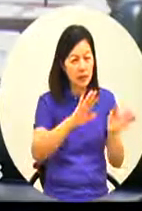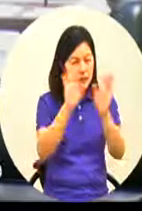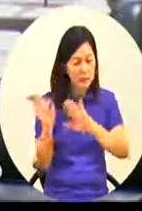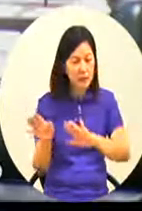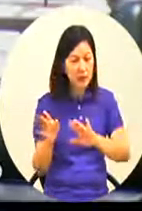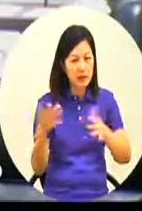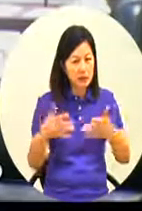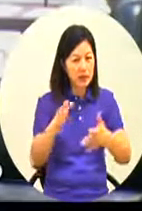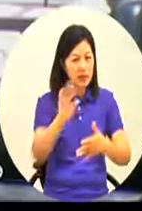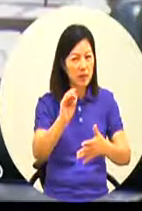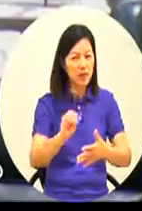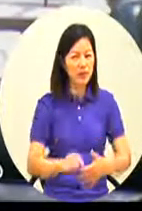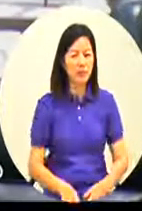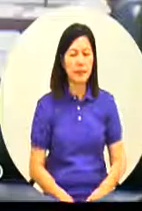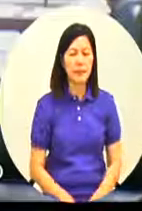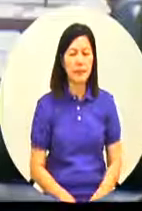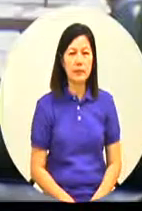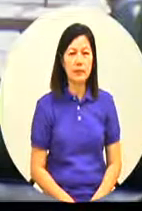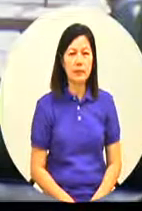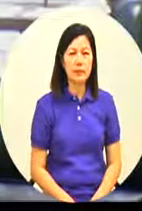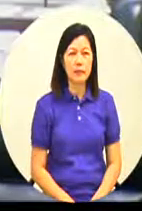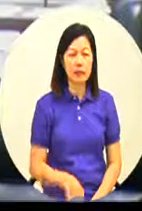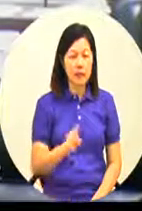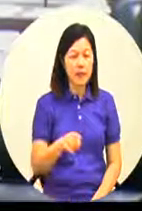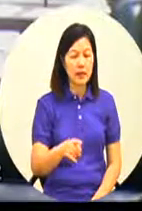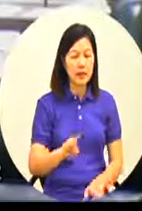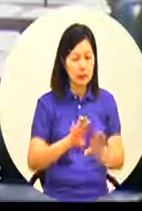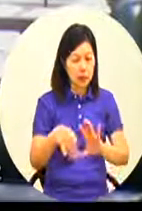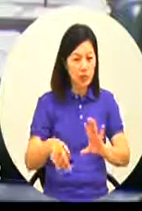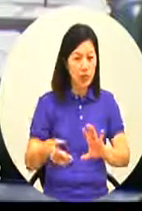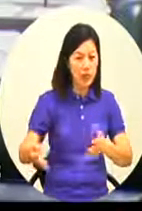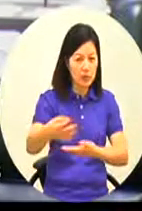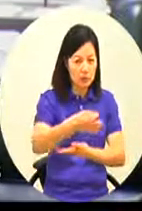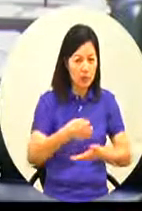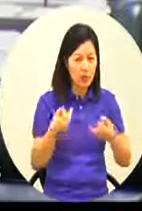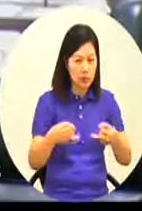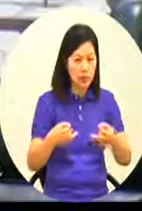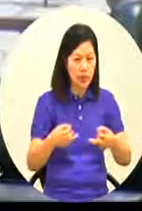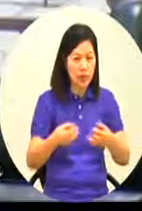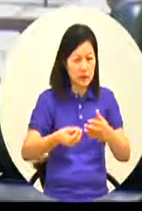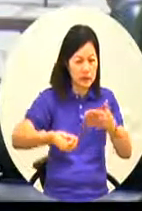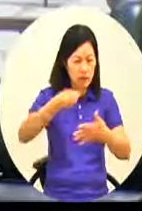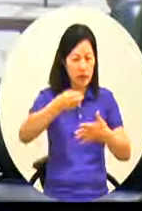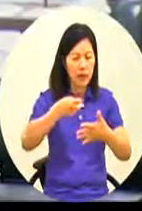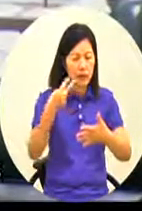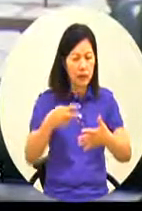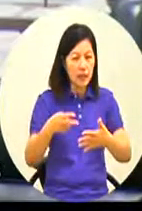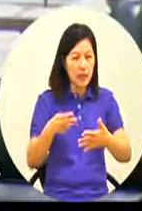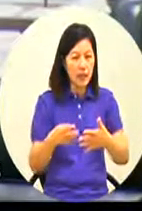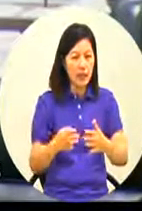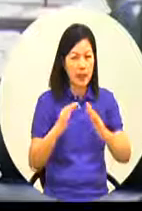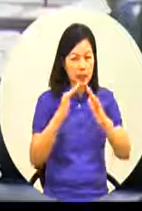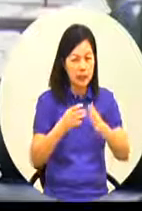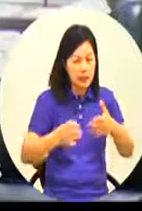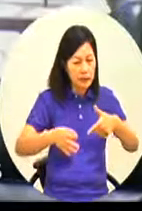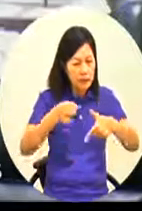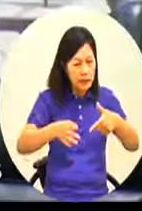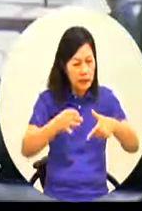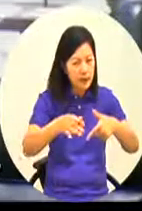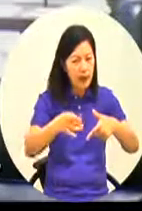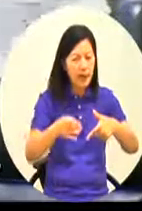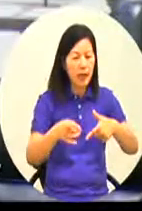题？没错，你是要扩大你的税基，然后呢，可能比较趋近于市价的最后，可能是要你